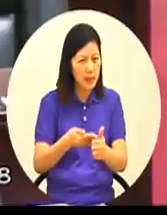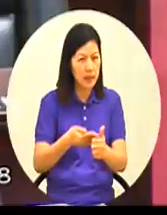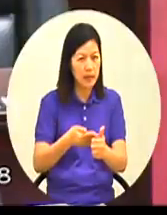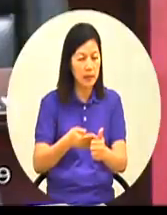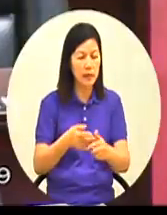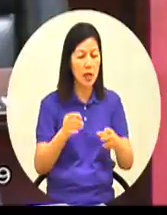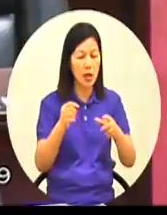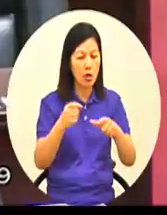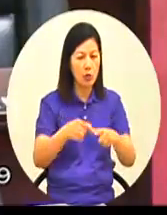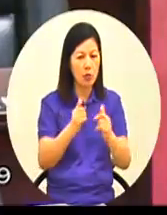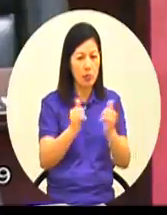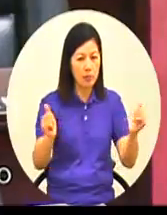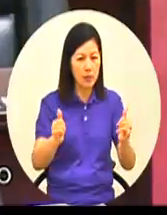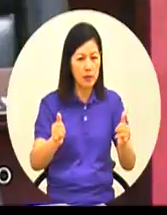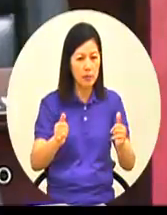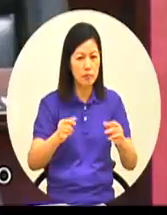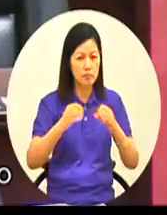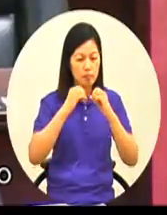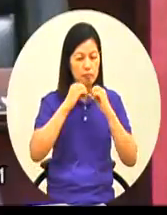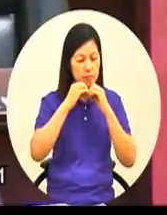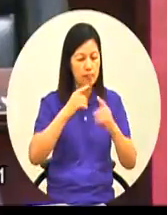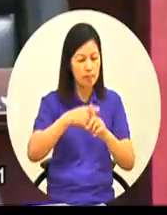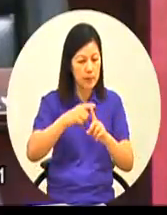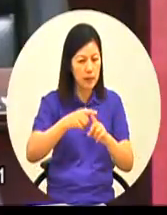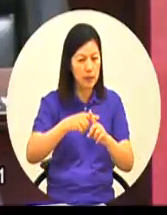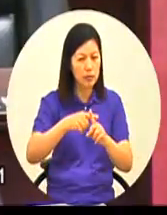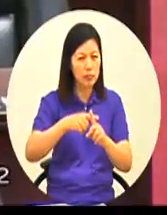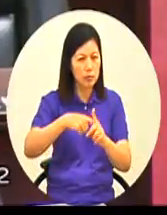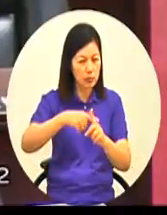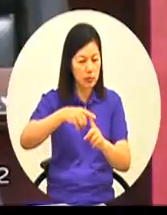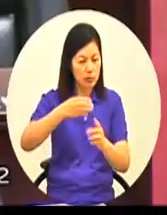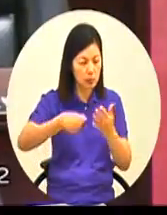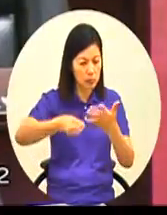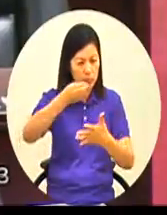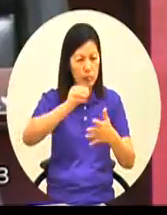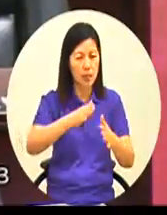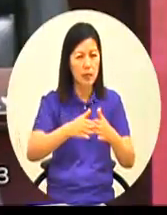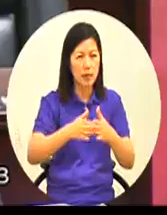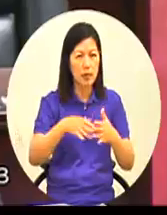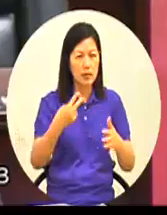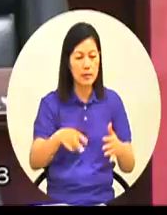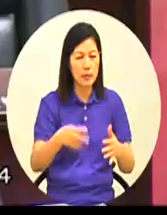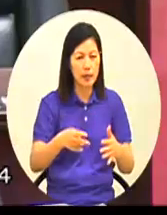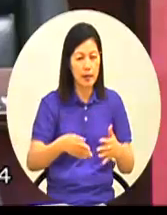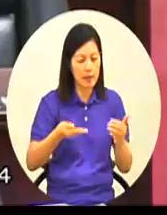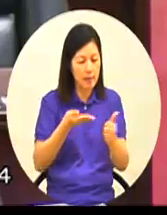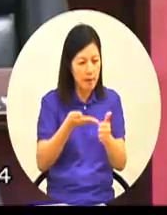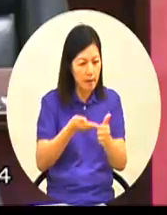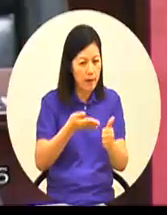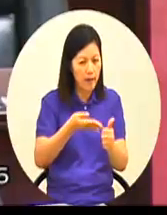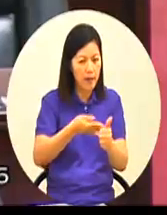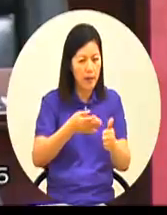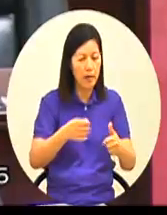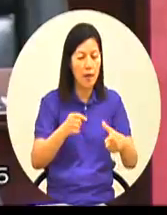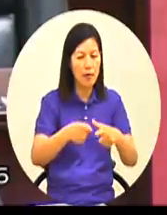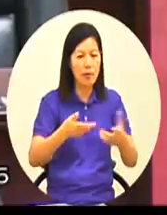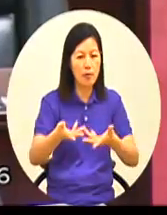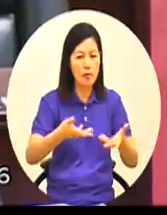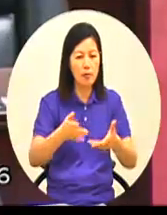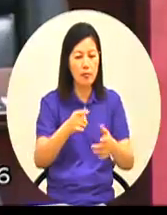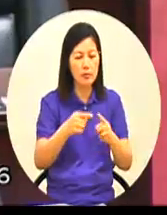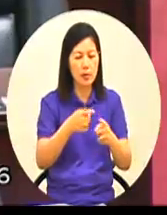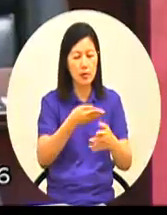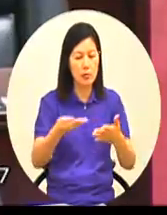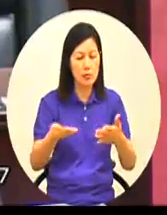民素养越来越好，越来越是一个成熟的公民社会。第二个，我们也培力我们自己的公务体系里面的公务人员，我们所